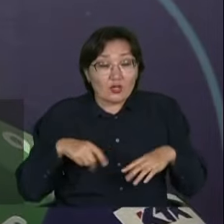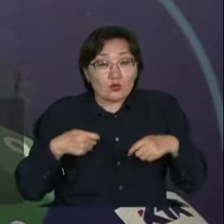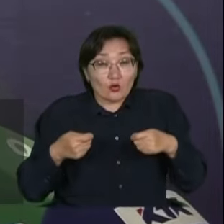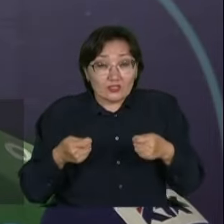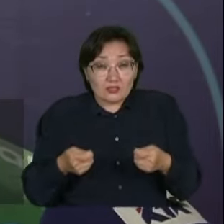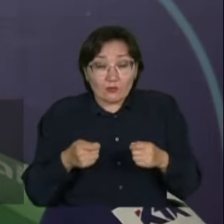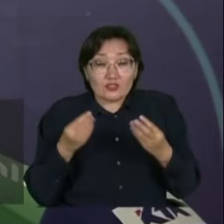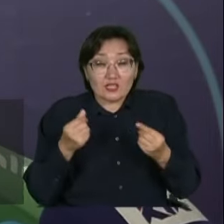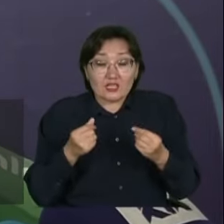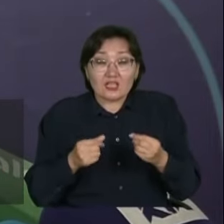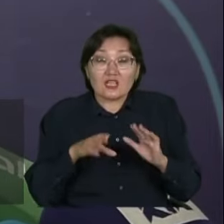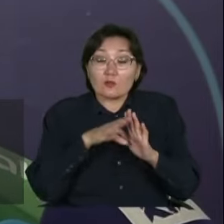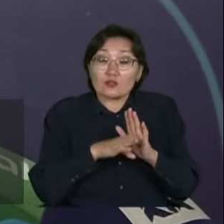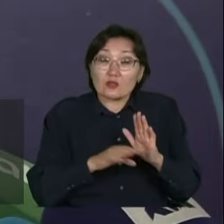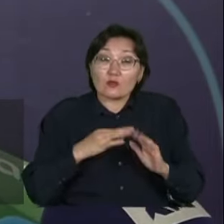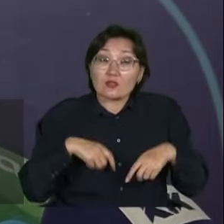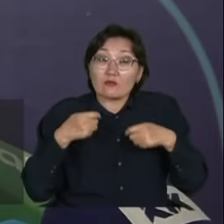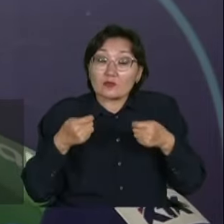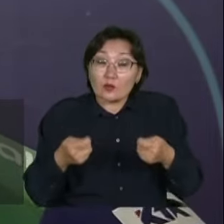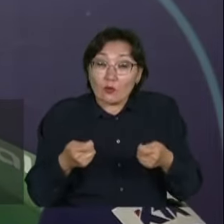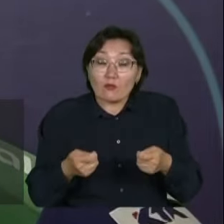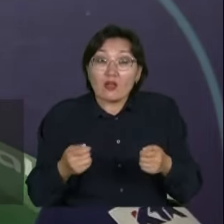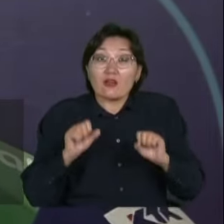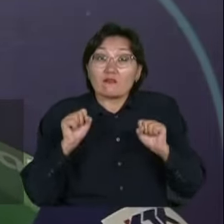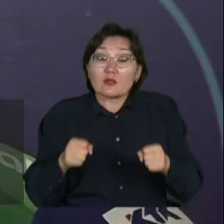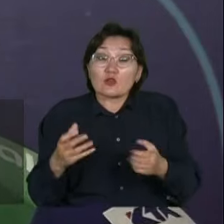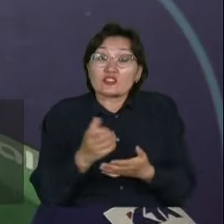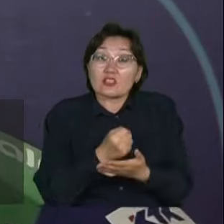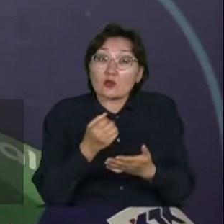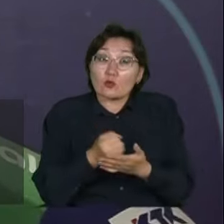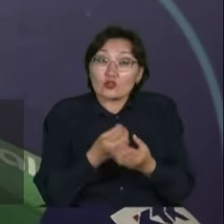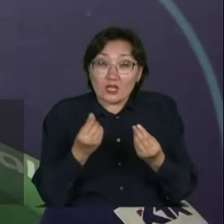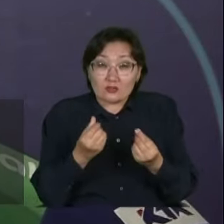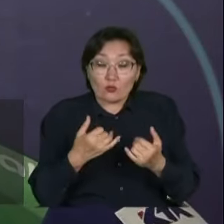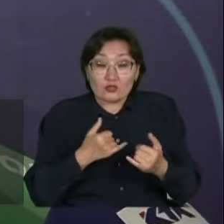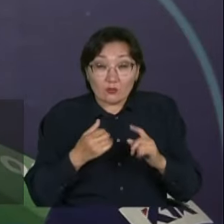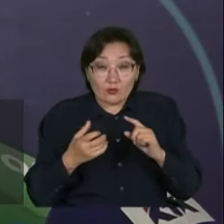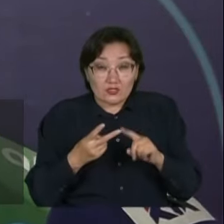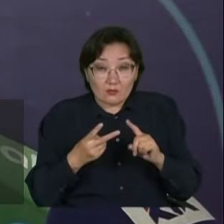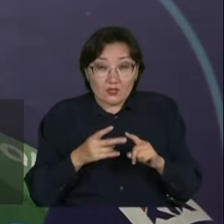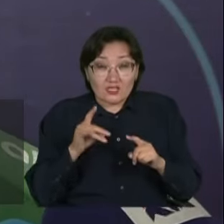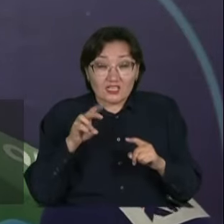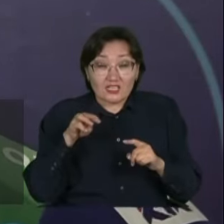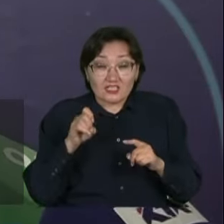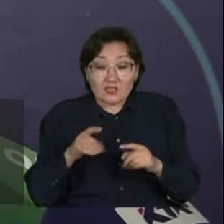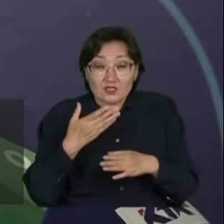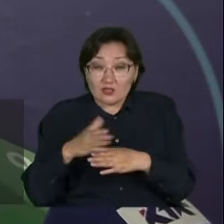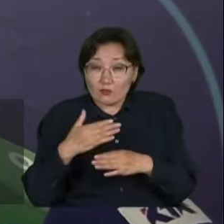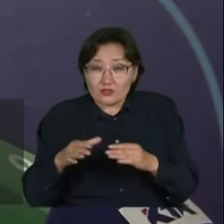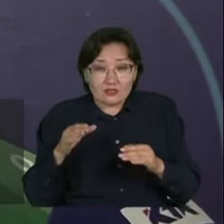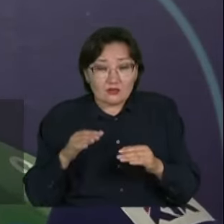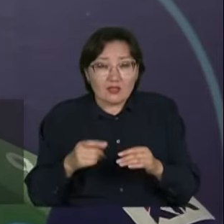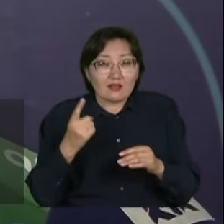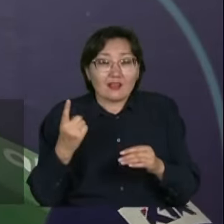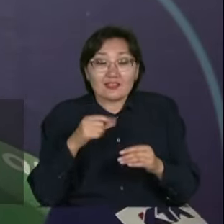деньги на контент, но и даем возможность заработать. Второе. У нас поскольку это грантовое финансирование, оно не ограничено одним